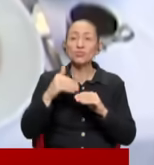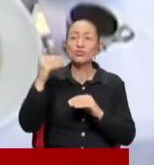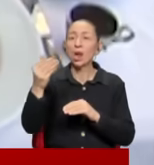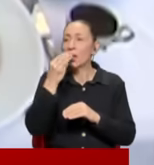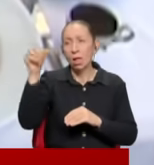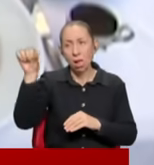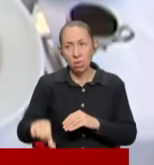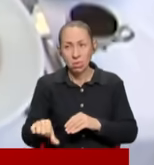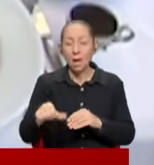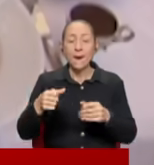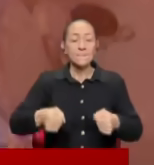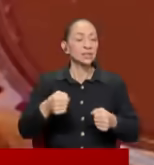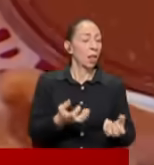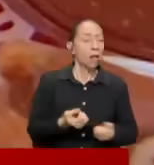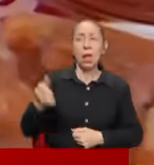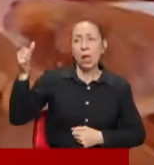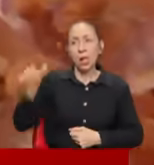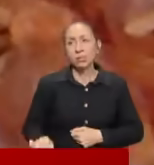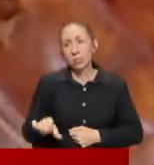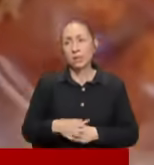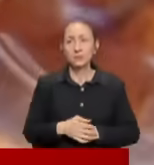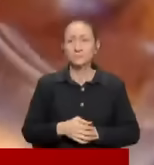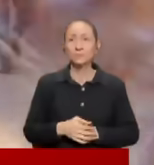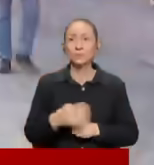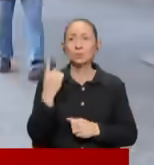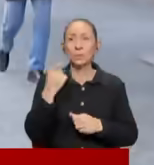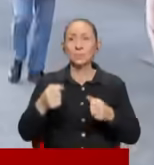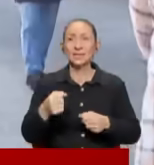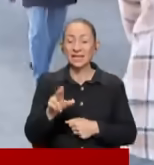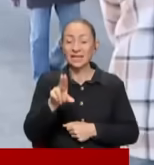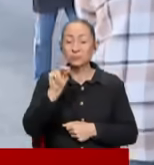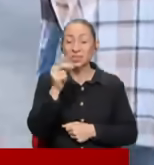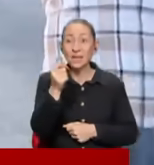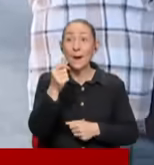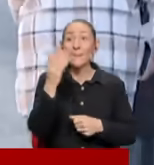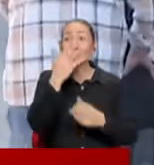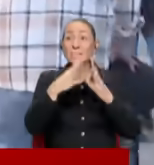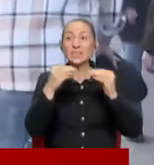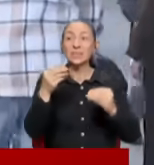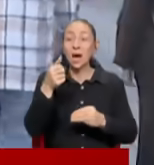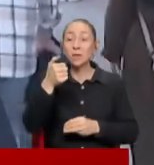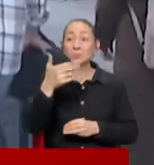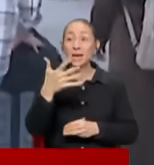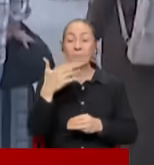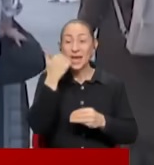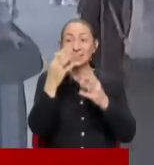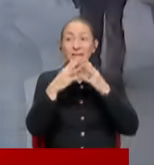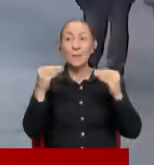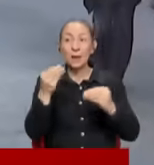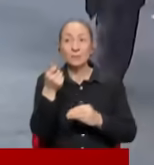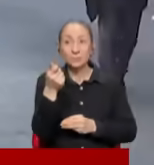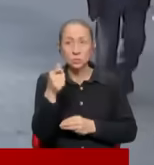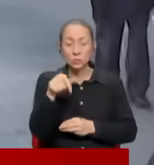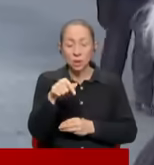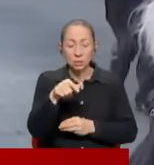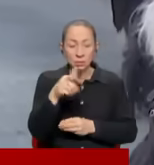dışarıdan yemeye ne de pazardan alışverişe yetti. Dün pazarda 70 liraydı patlıcanın kilosu, 65 lira kabağın kilosu. Herkes